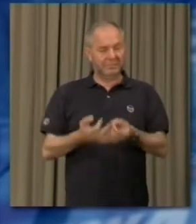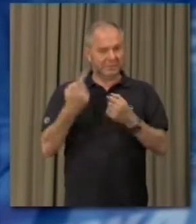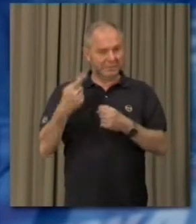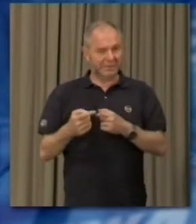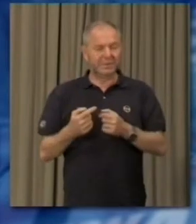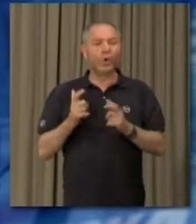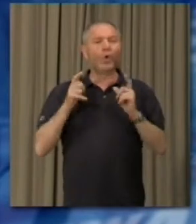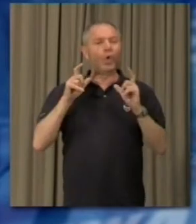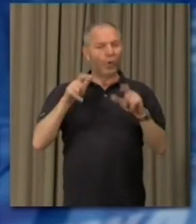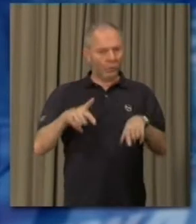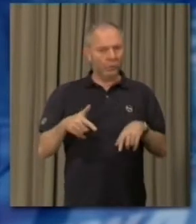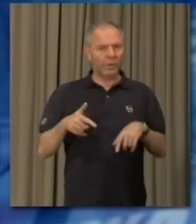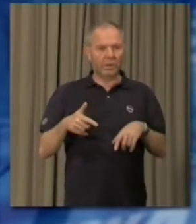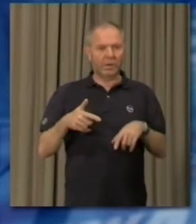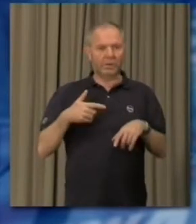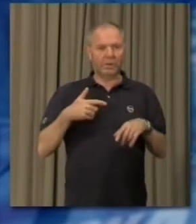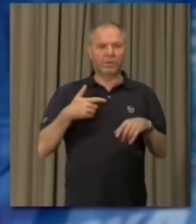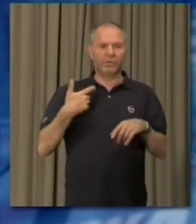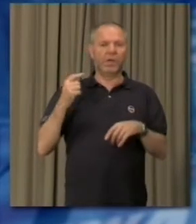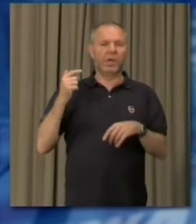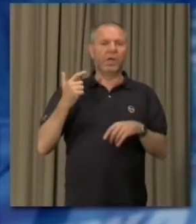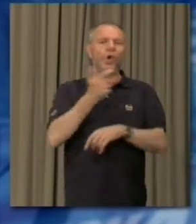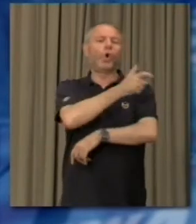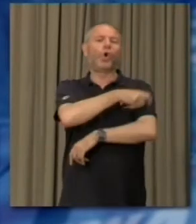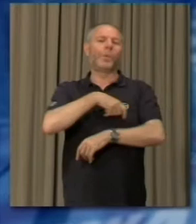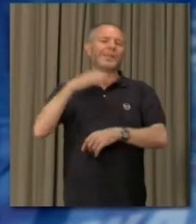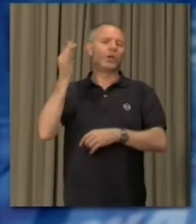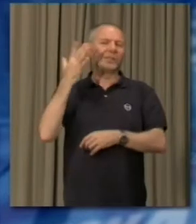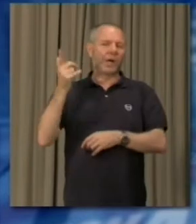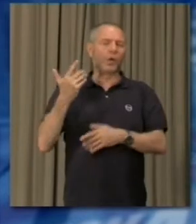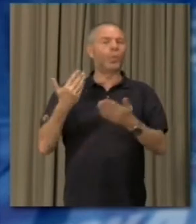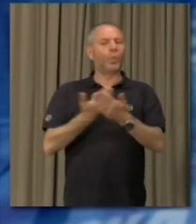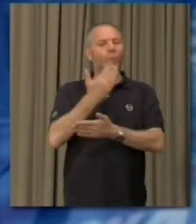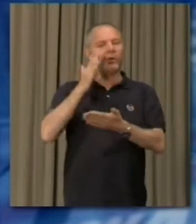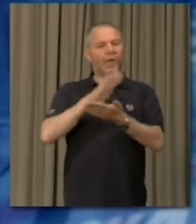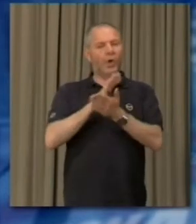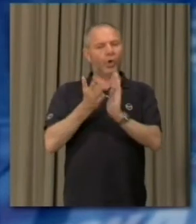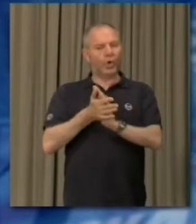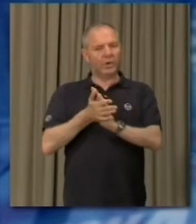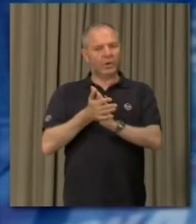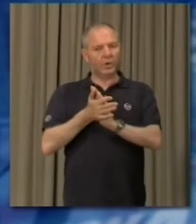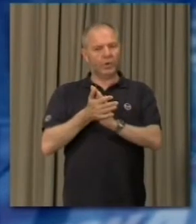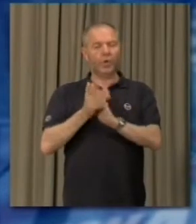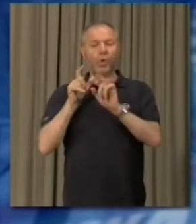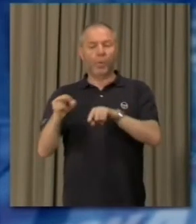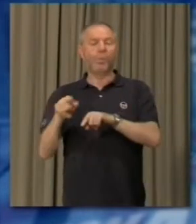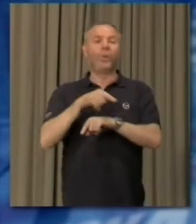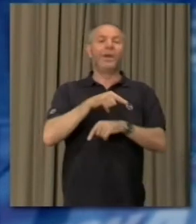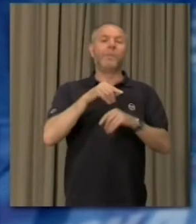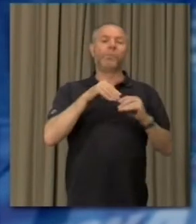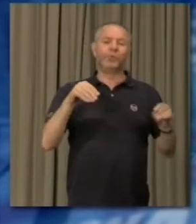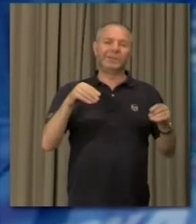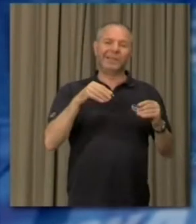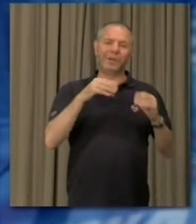il Comune ha firmato con il commissario straordinario la nuova convenzione tra il Comune di Verbania e il Museo del Paesaggio,